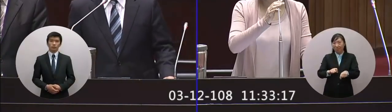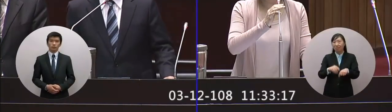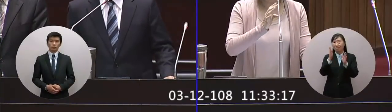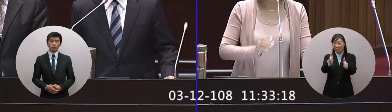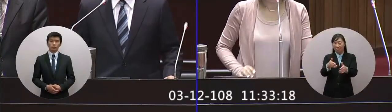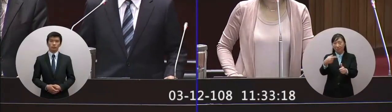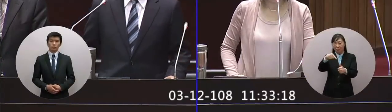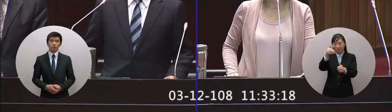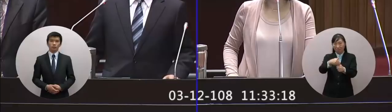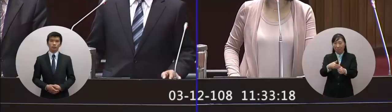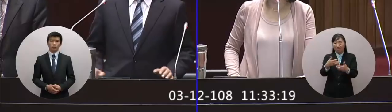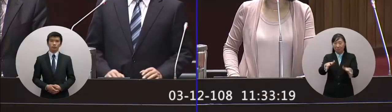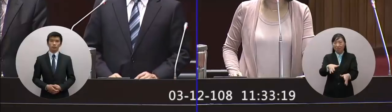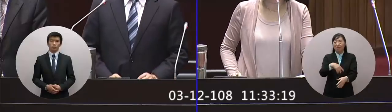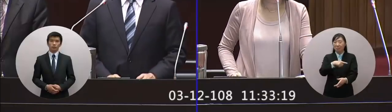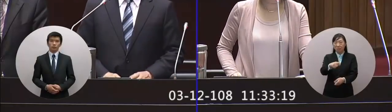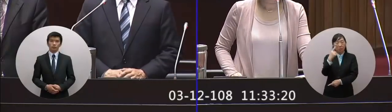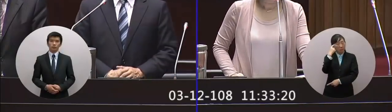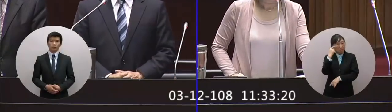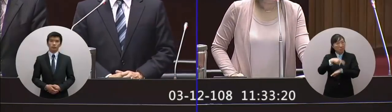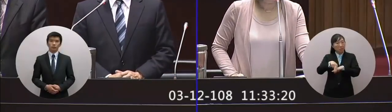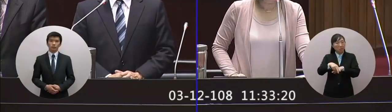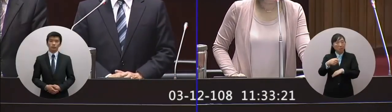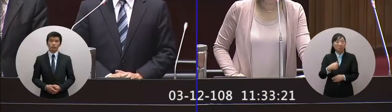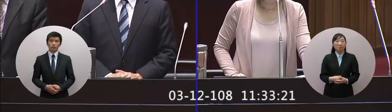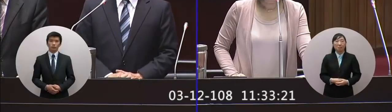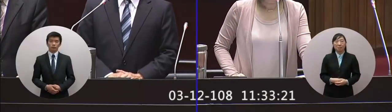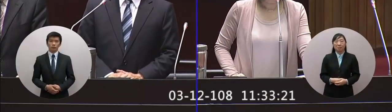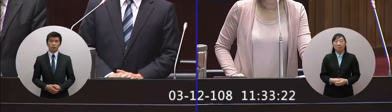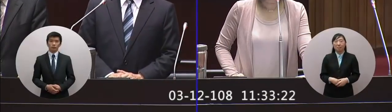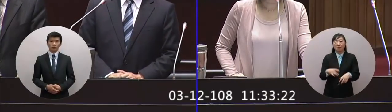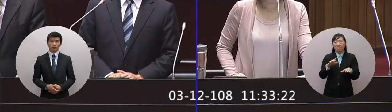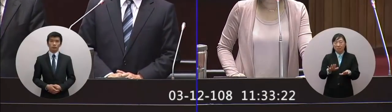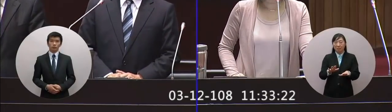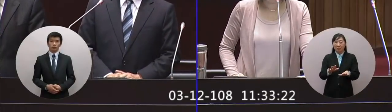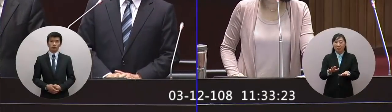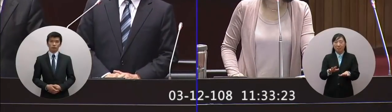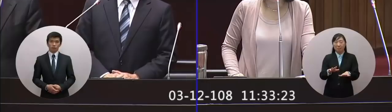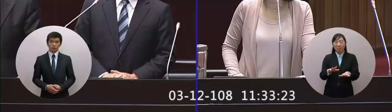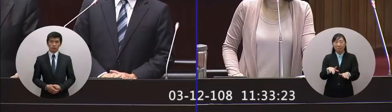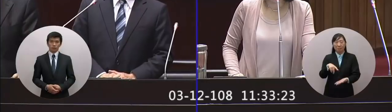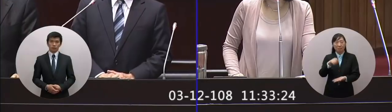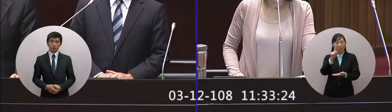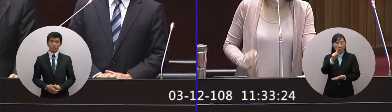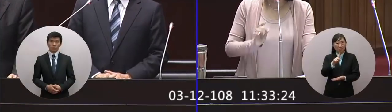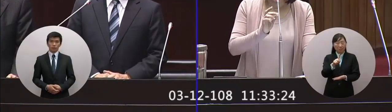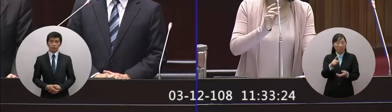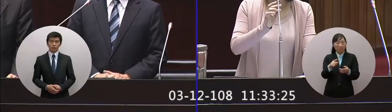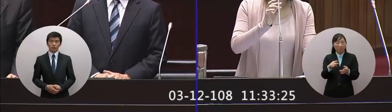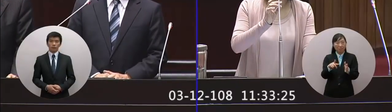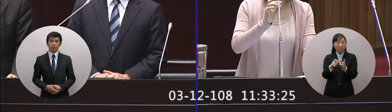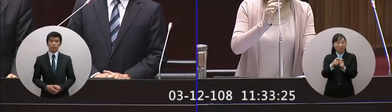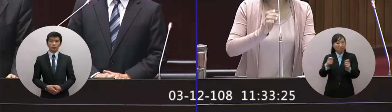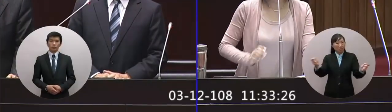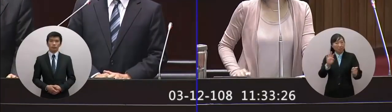育多做一点建树建林的事。所以今天我要倡议已久的一个议